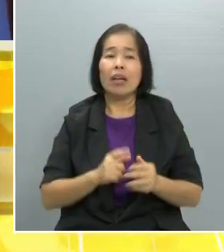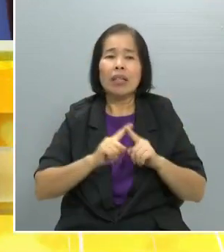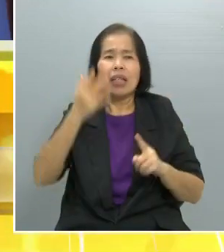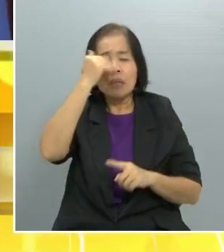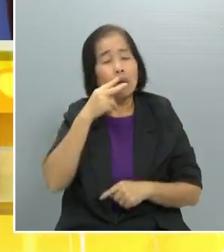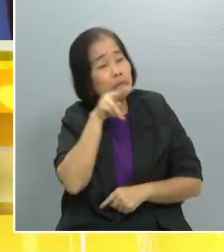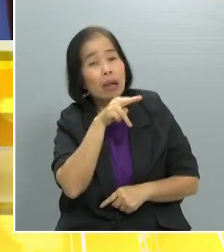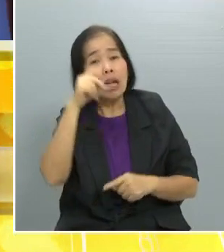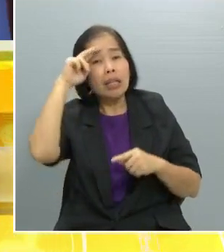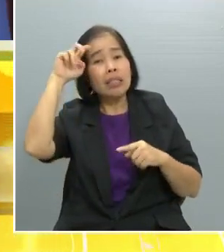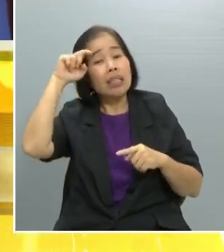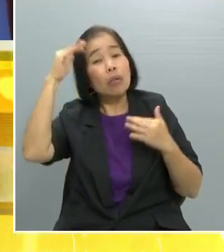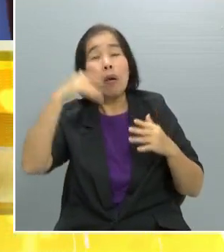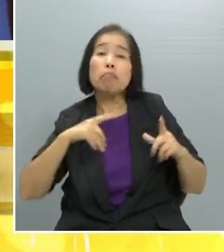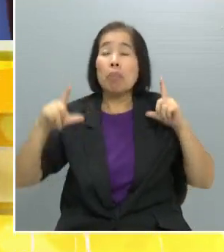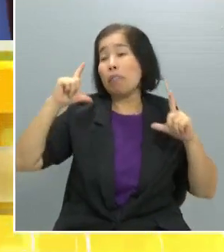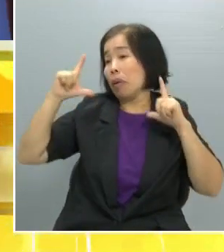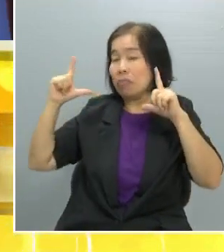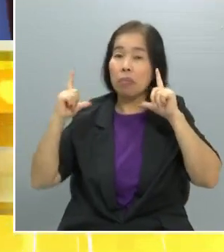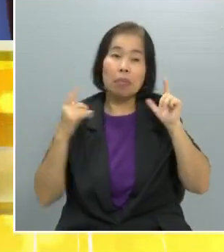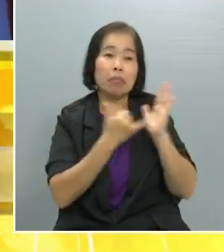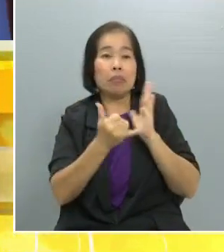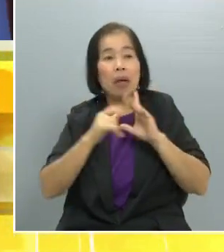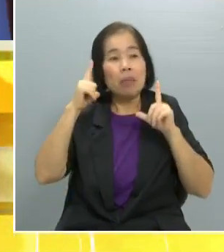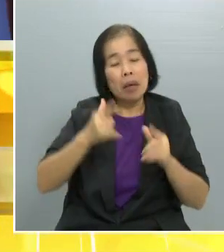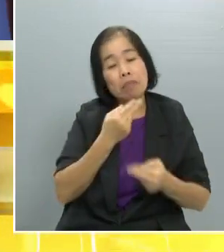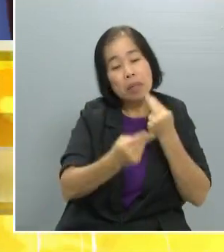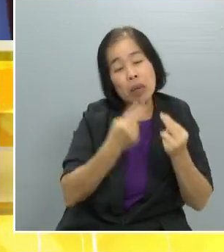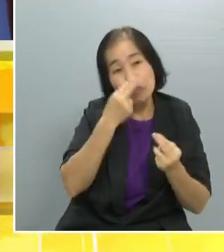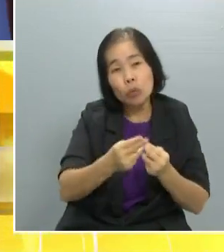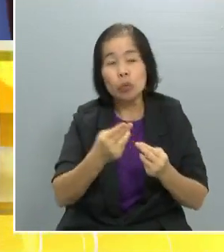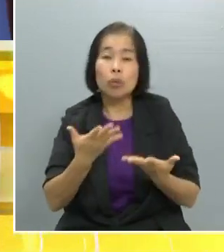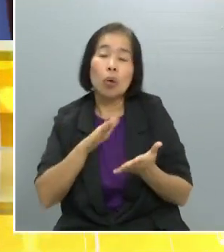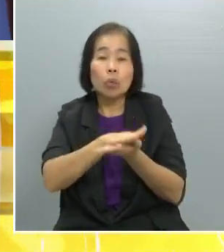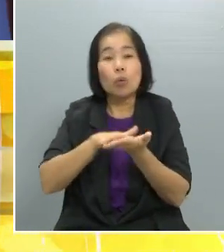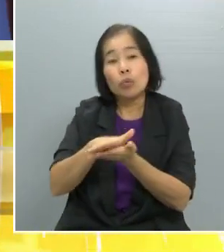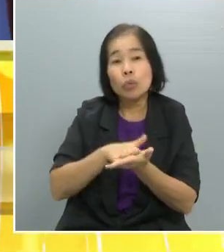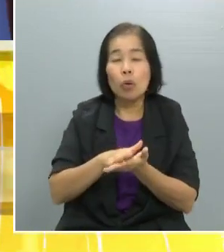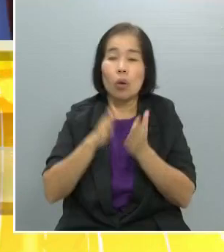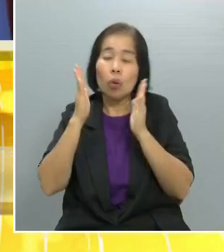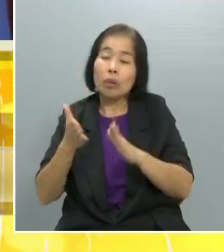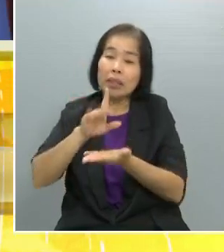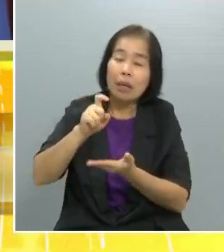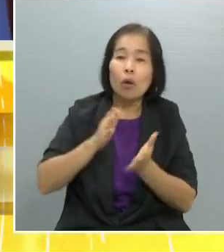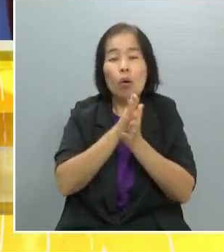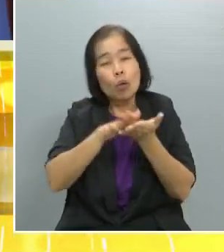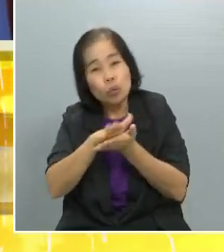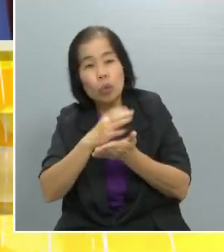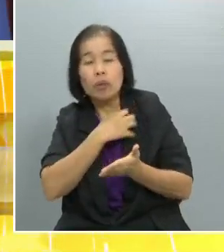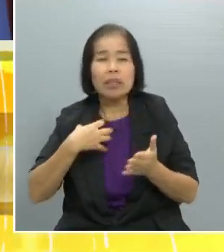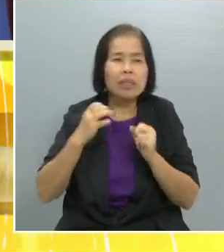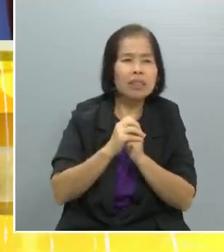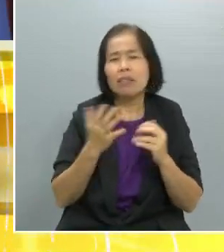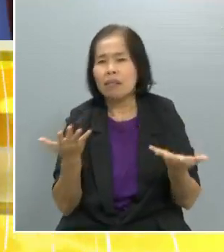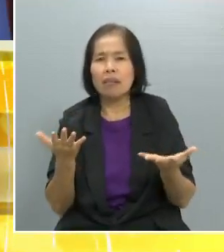ายกเขา Take Action ไปเยี่ยมผู้บาดเจ็บไปเอกไปขอโทษทูตที่จีน หลายคนก็มองว่าไวนะ